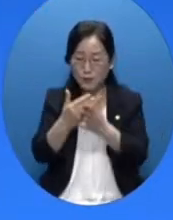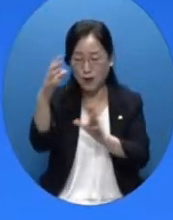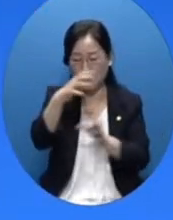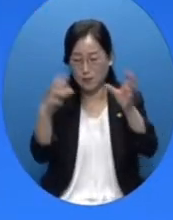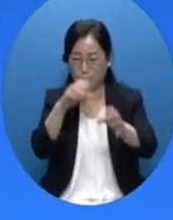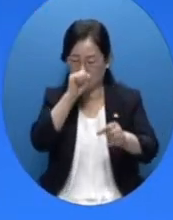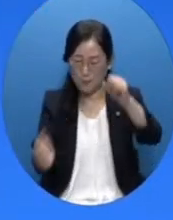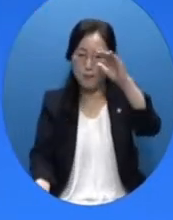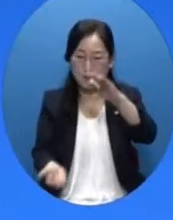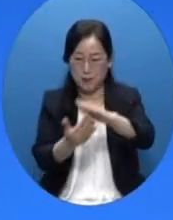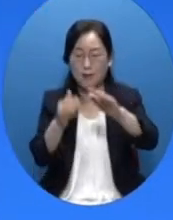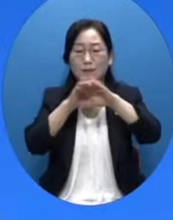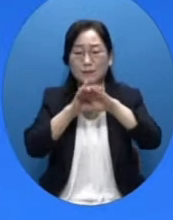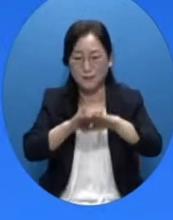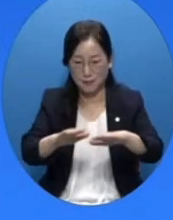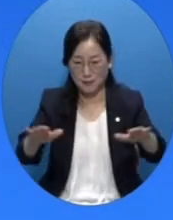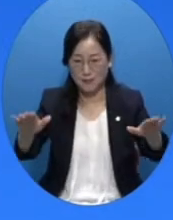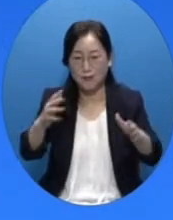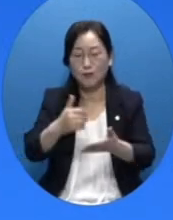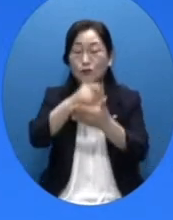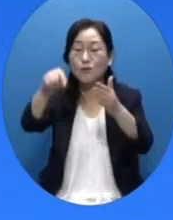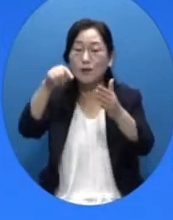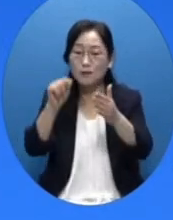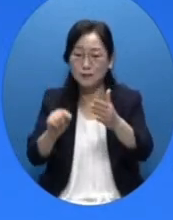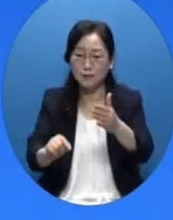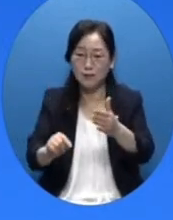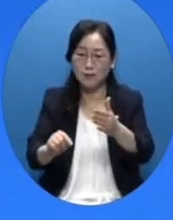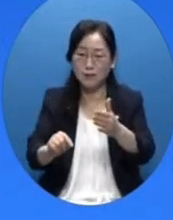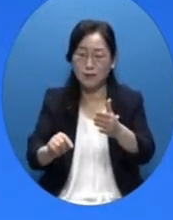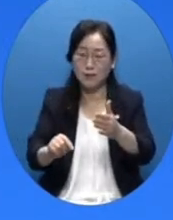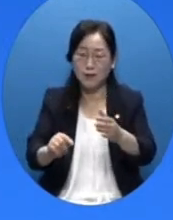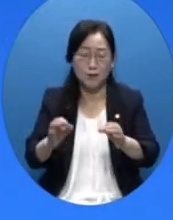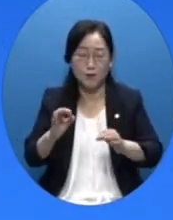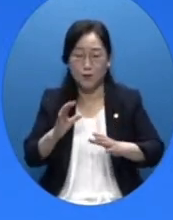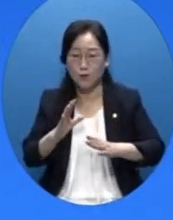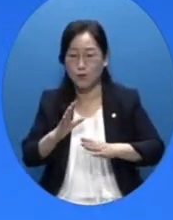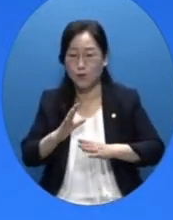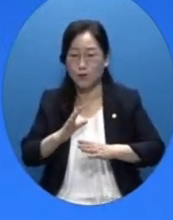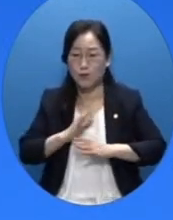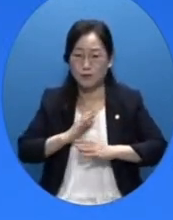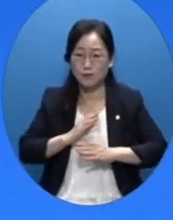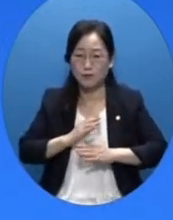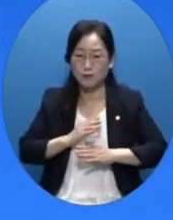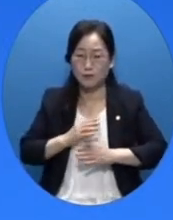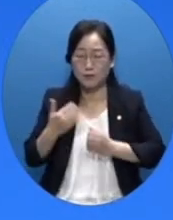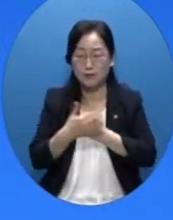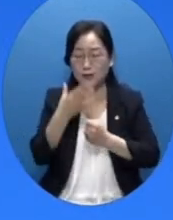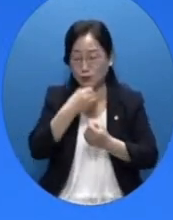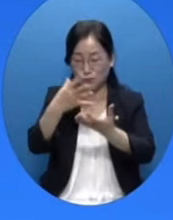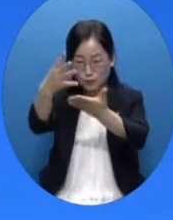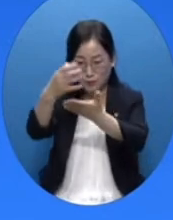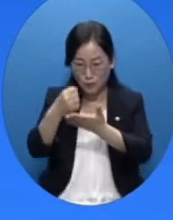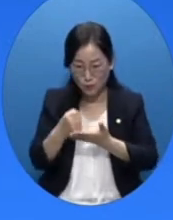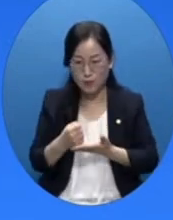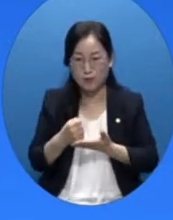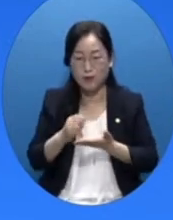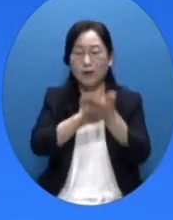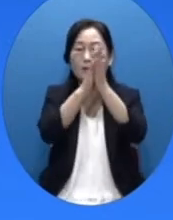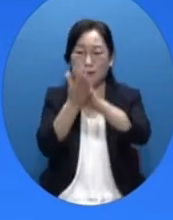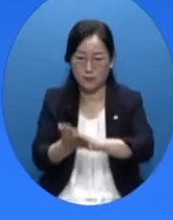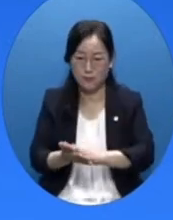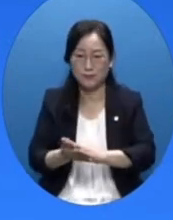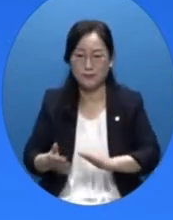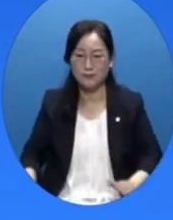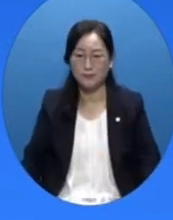이 모든 것이 내 삶의 놀라는 의료 와 축복을 가져오는 축복의 도구로 바뀌어 지게 될